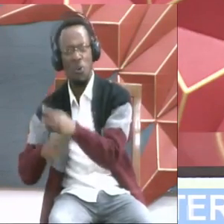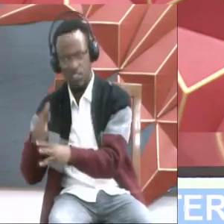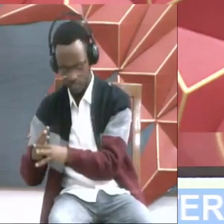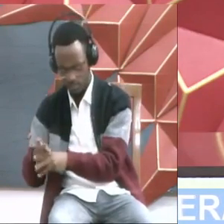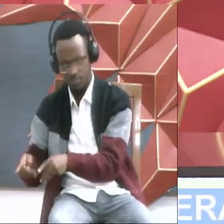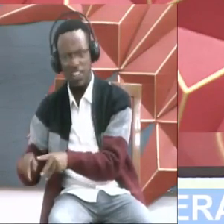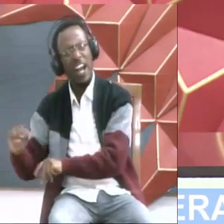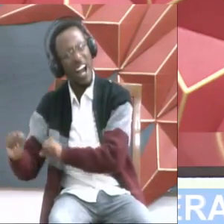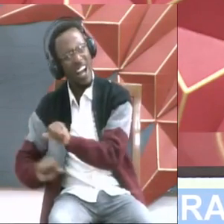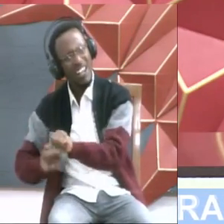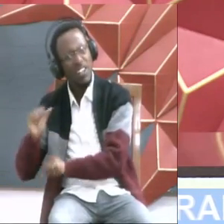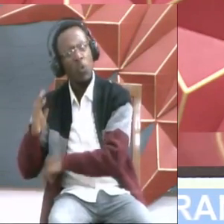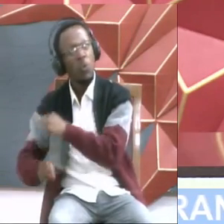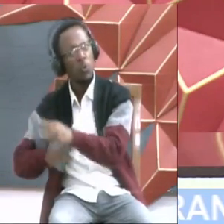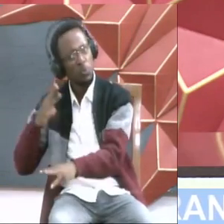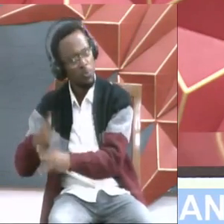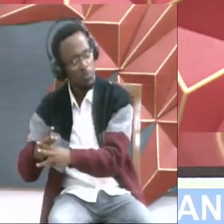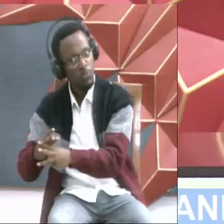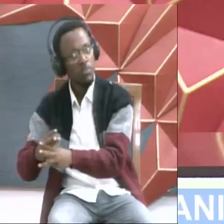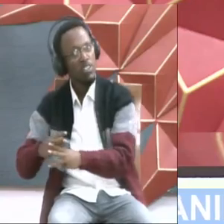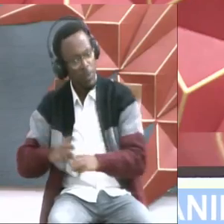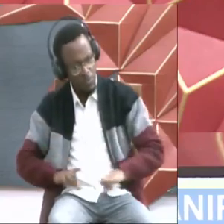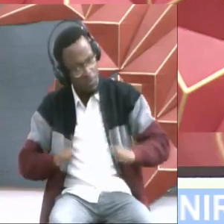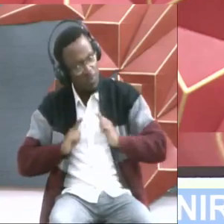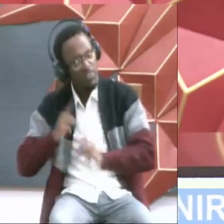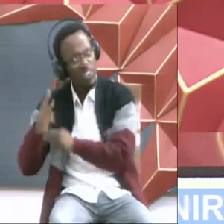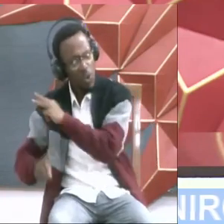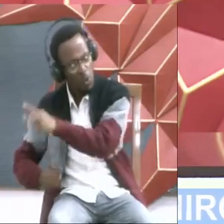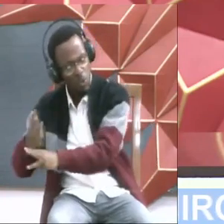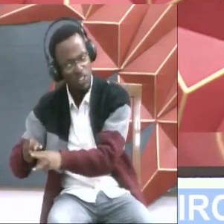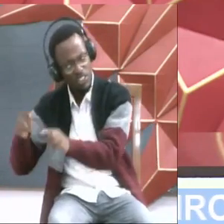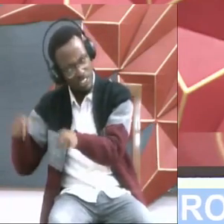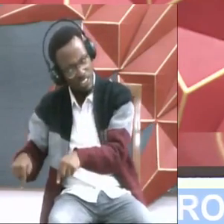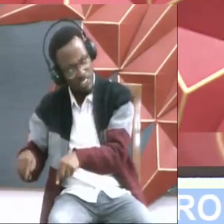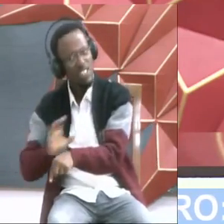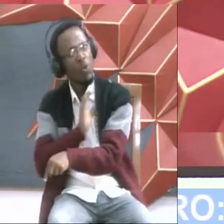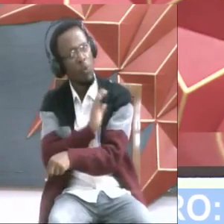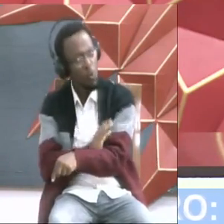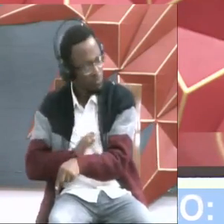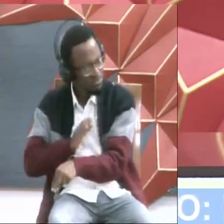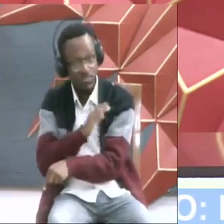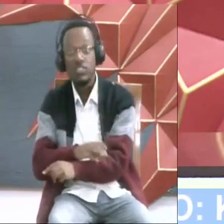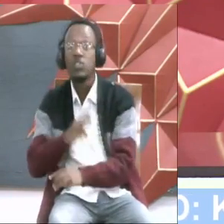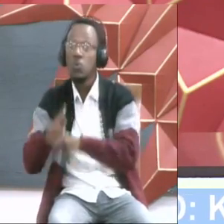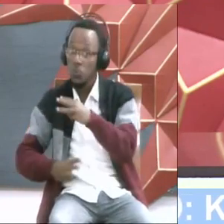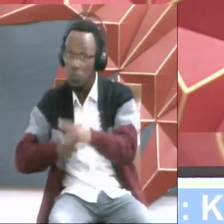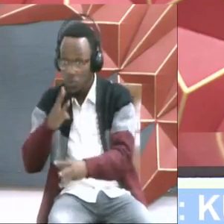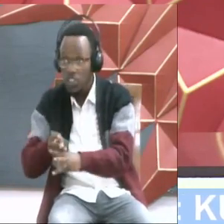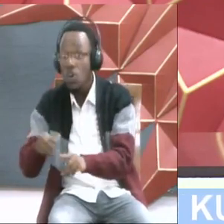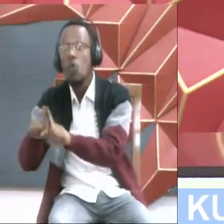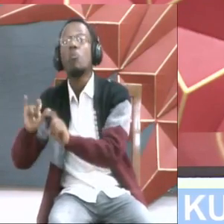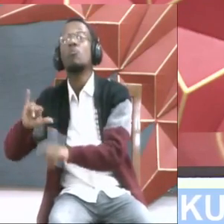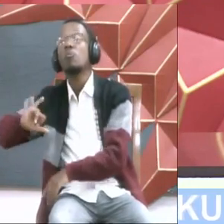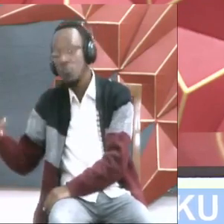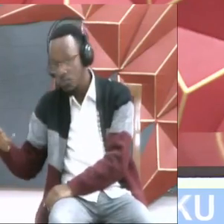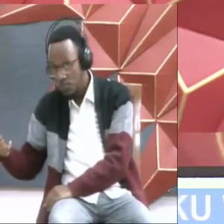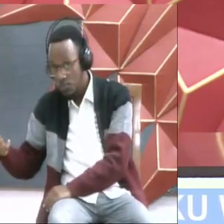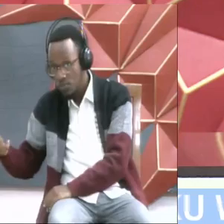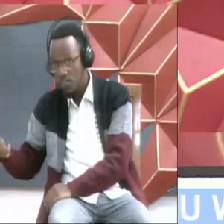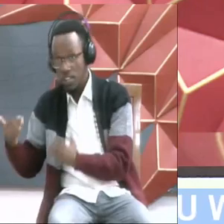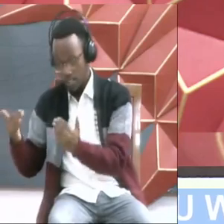bikorwa by'isi mu mibereho y'isi muri kamere y'isi y'abandi bose